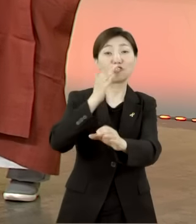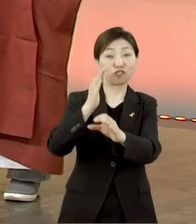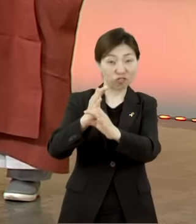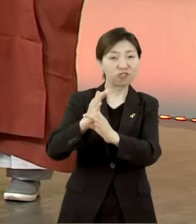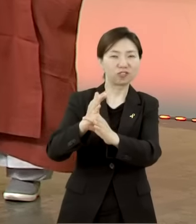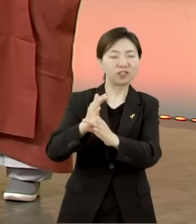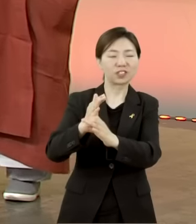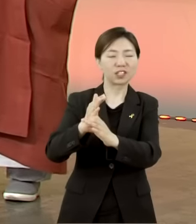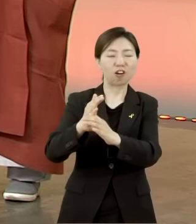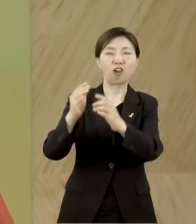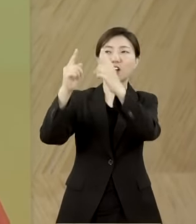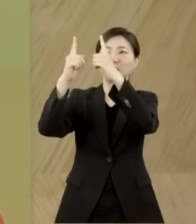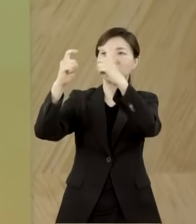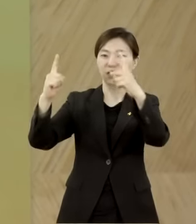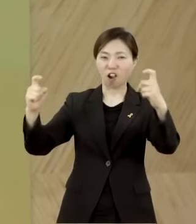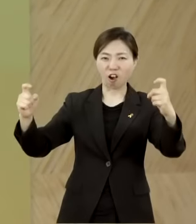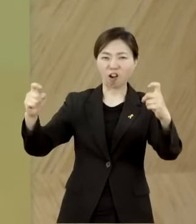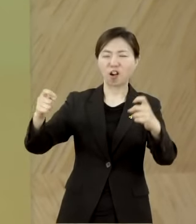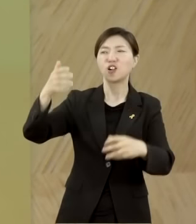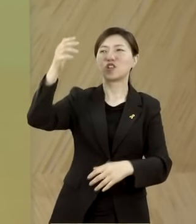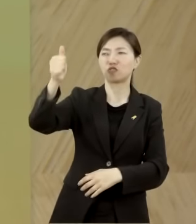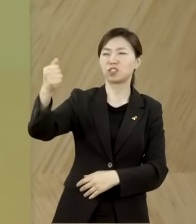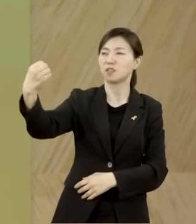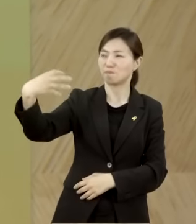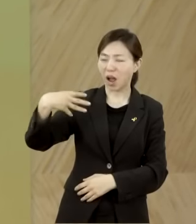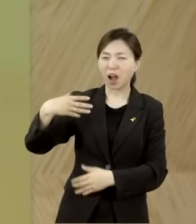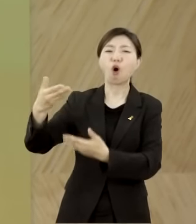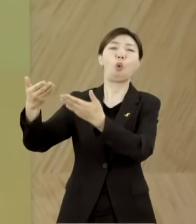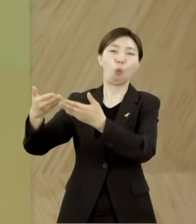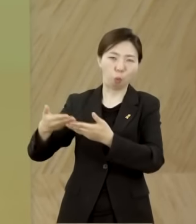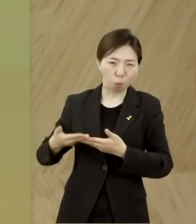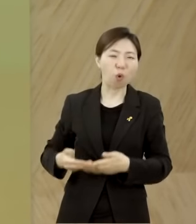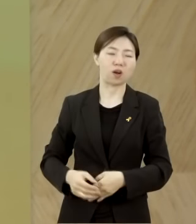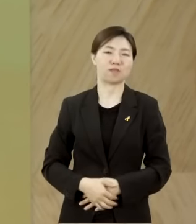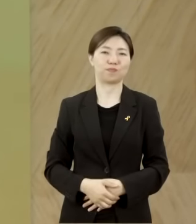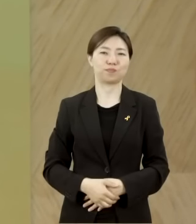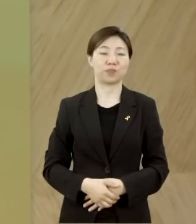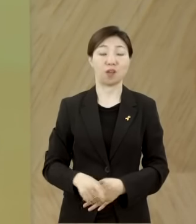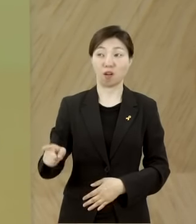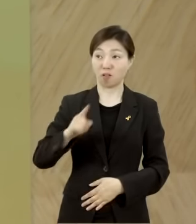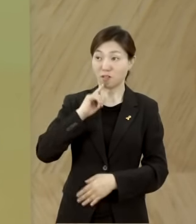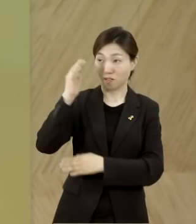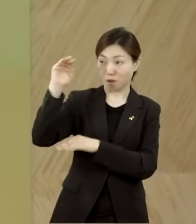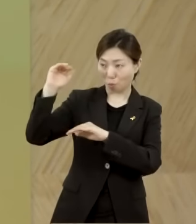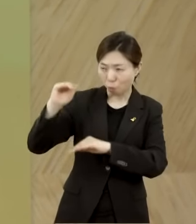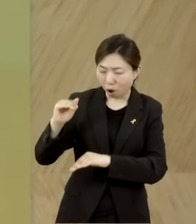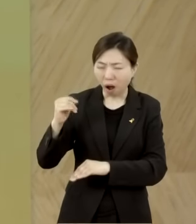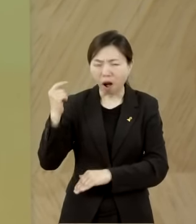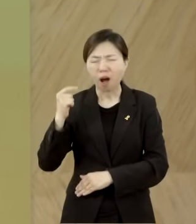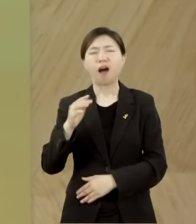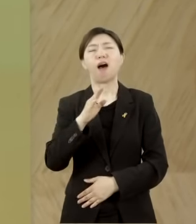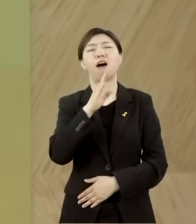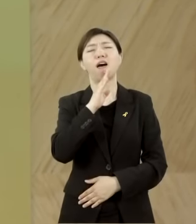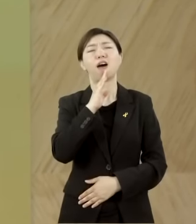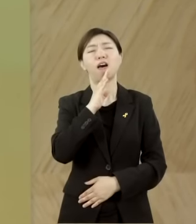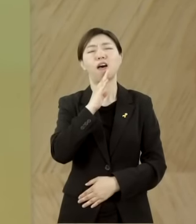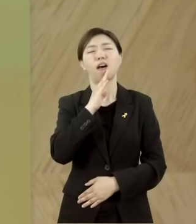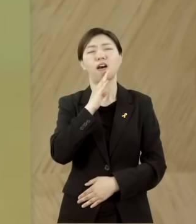계신다라는 얘기를 우리 주지 스님께 직접 듣게 되었습니다 이런 이야기들을